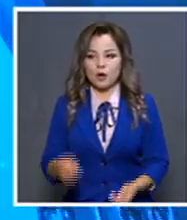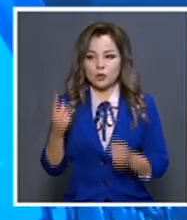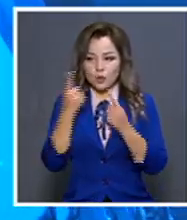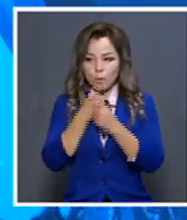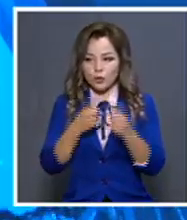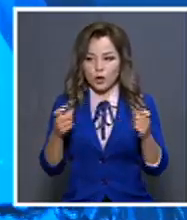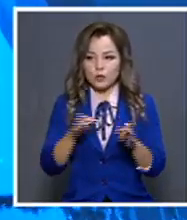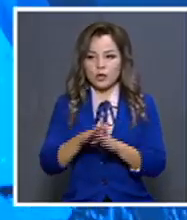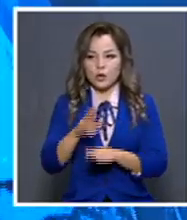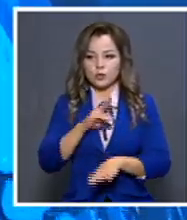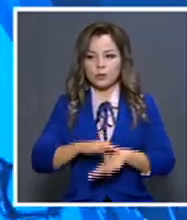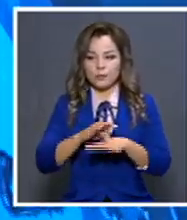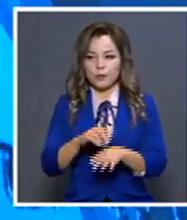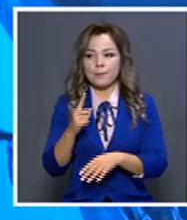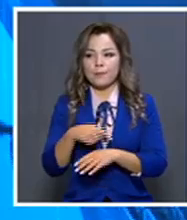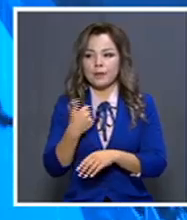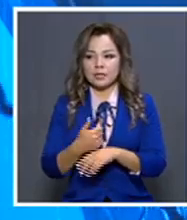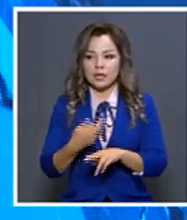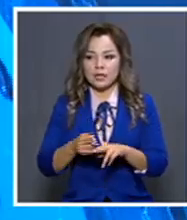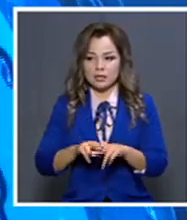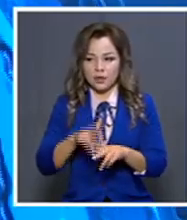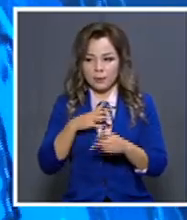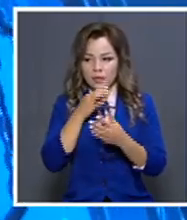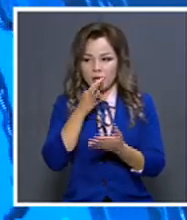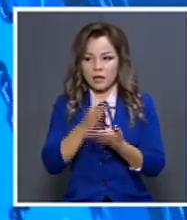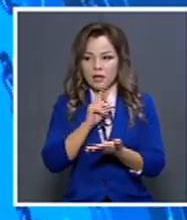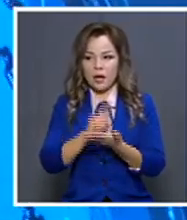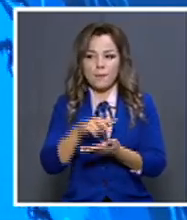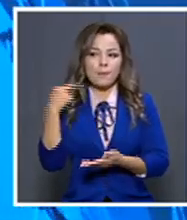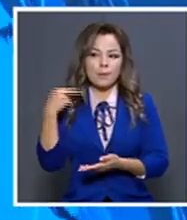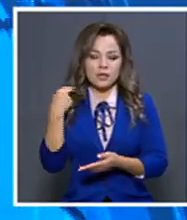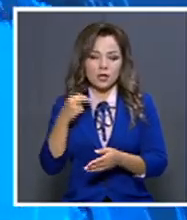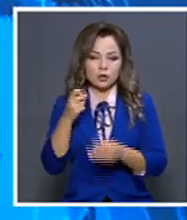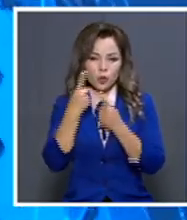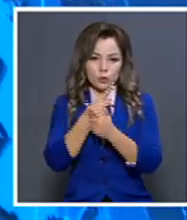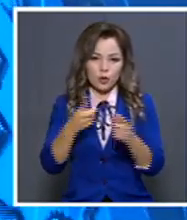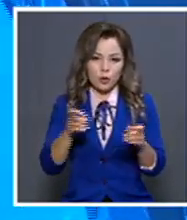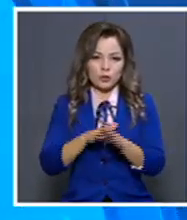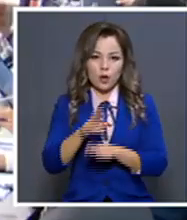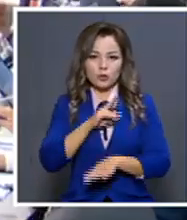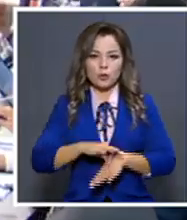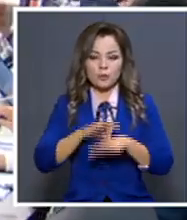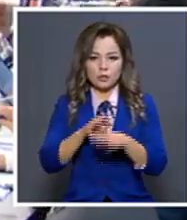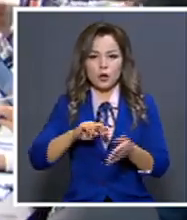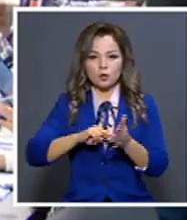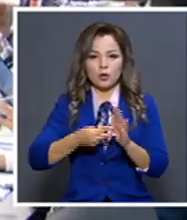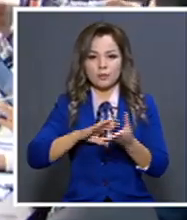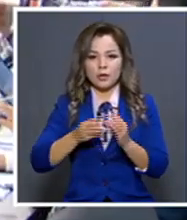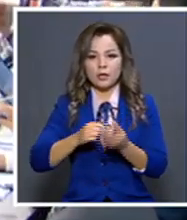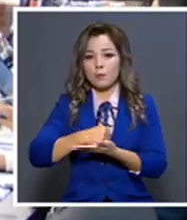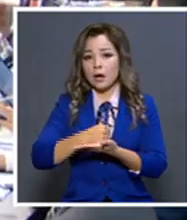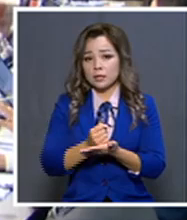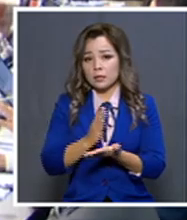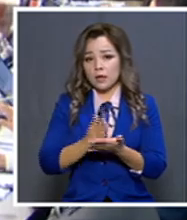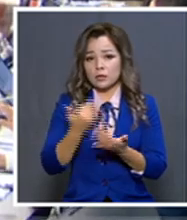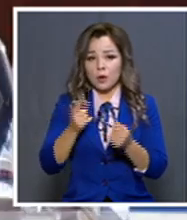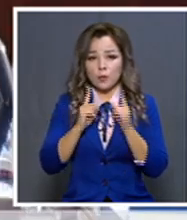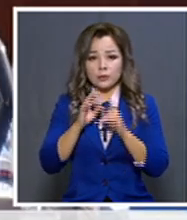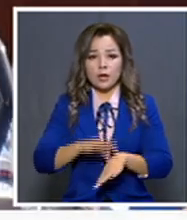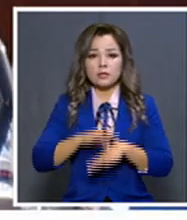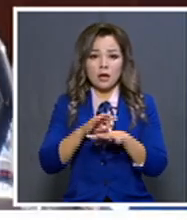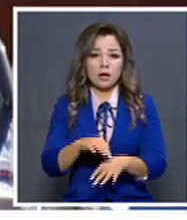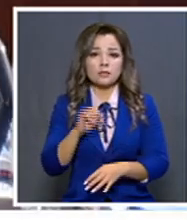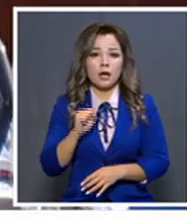Жолдаудың жүзеге асуына бірінші басшылар жауап береді. Бүгін президент жолдауын жүзеге асырудың жалпыұлттық жоспары бекітілген үкімет отырысында Асқар